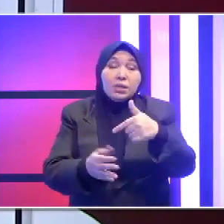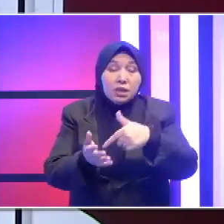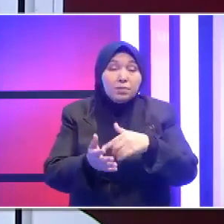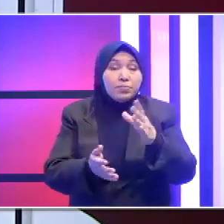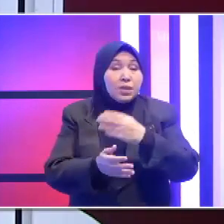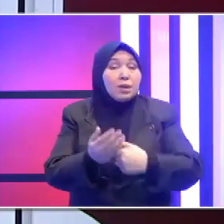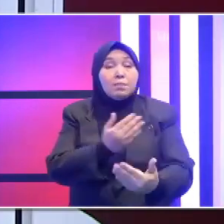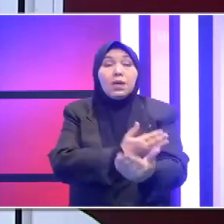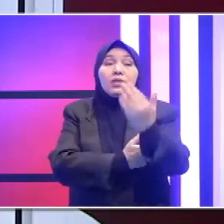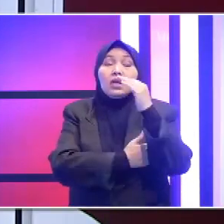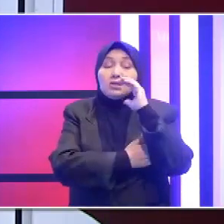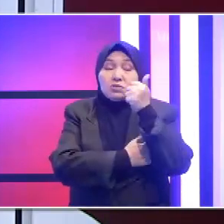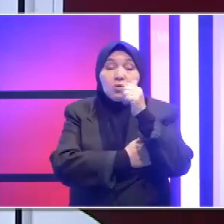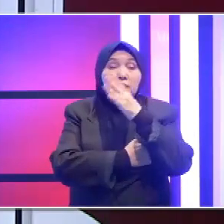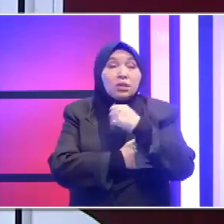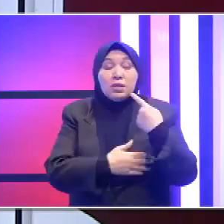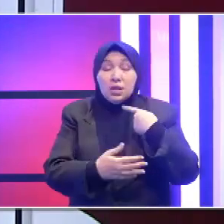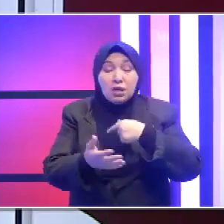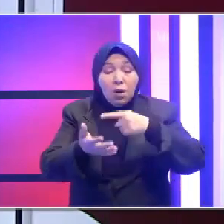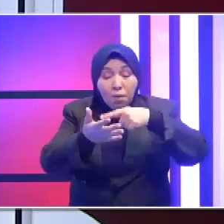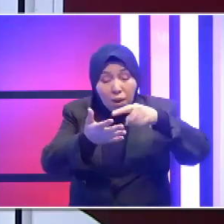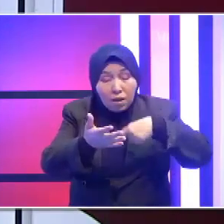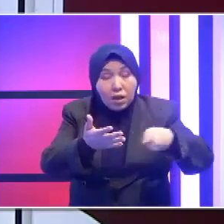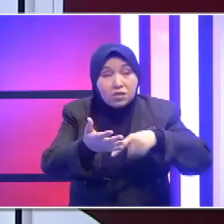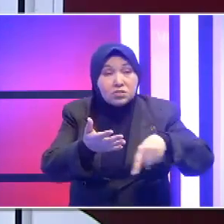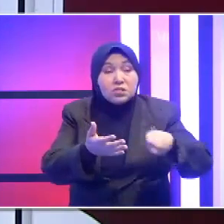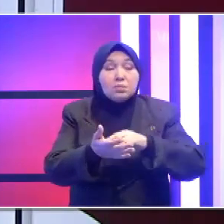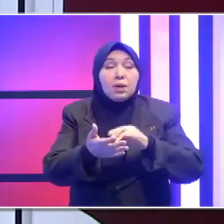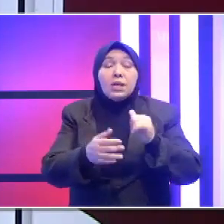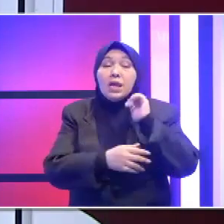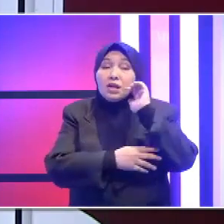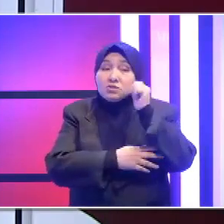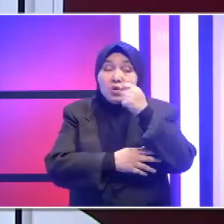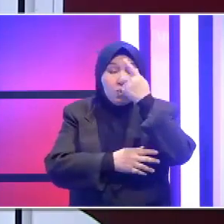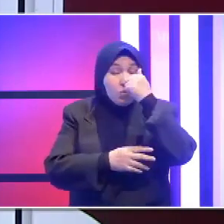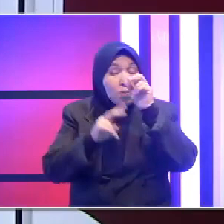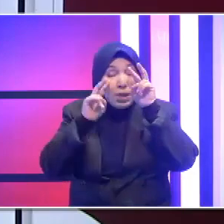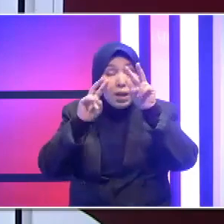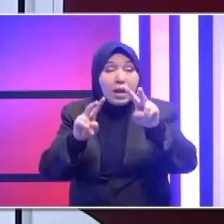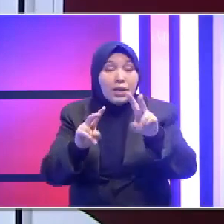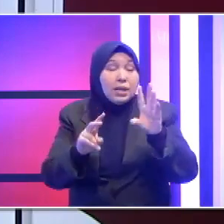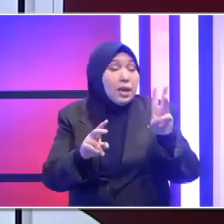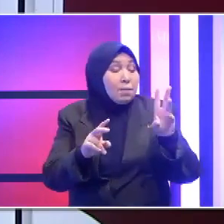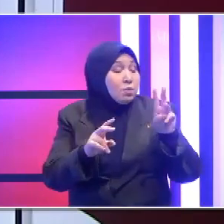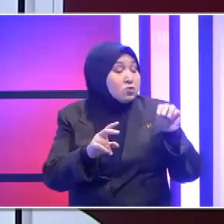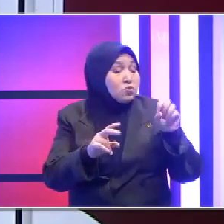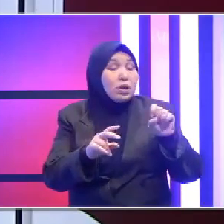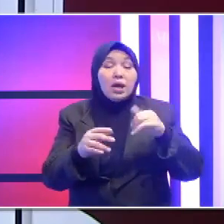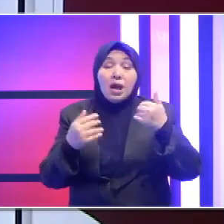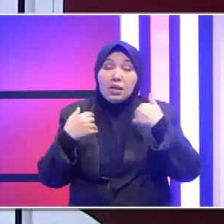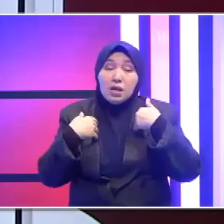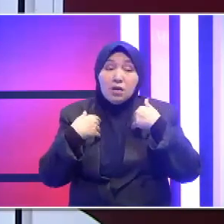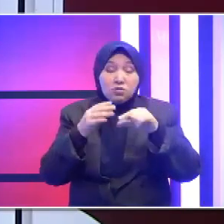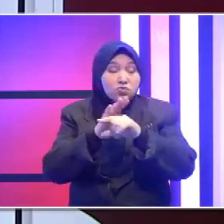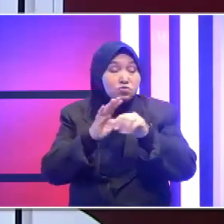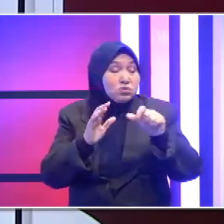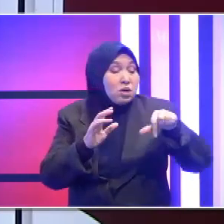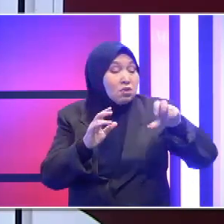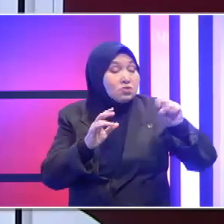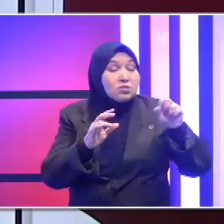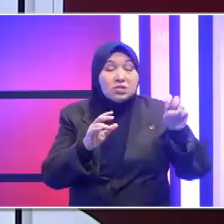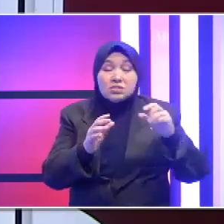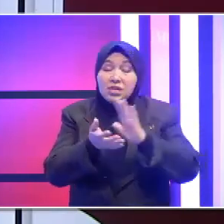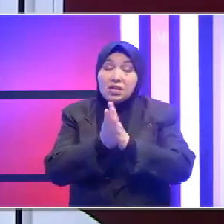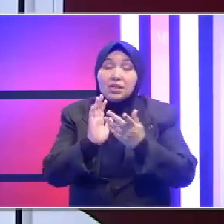saatnya dan juga pagi Esok Dan kita ada ulang Haji jangan lupa ulang Haji pada hari esok untuk melihat 6 Halaman yang ada dalam surah al-qasas agar